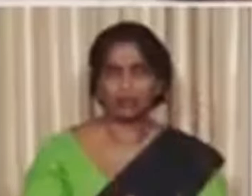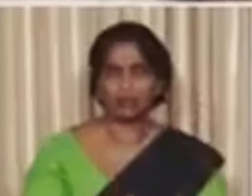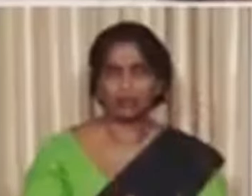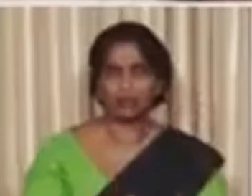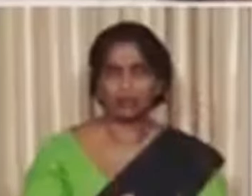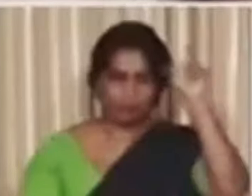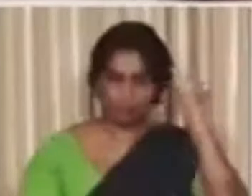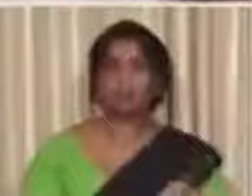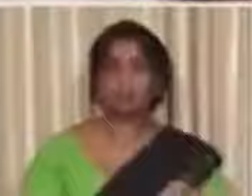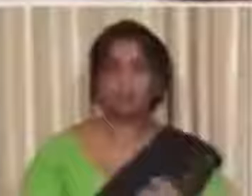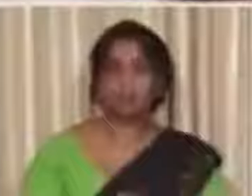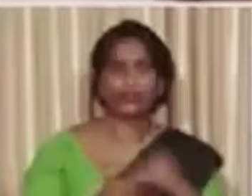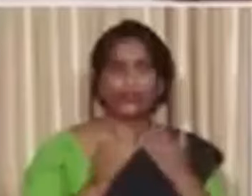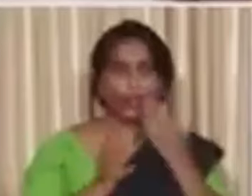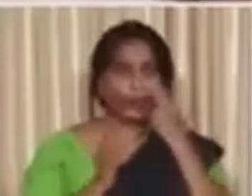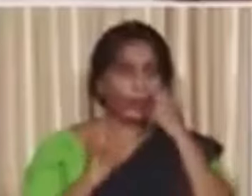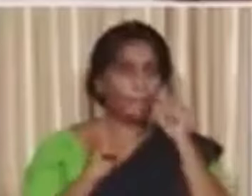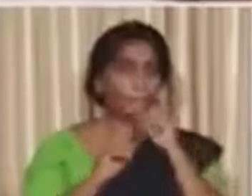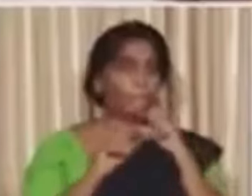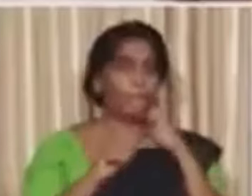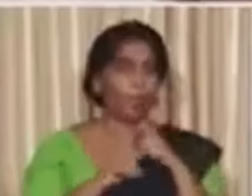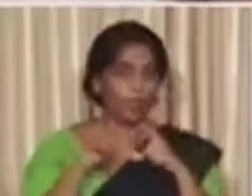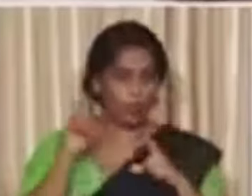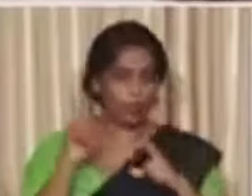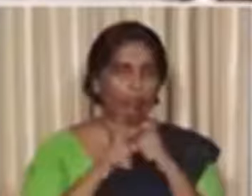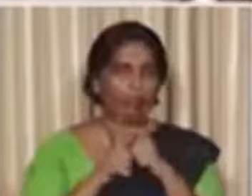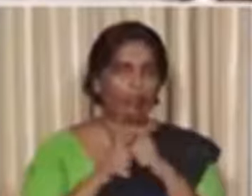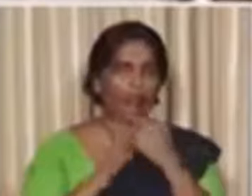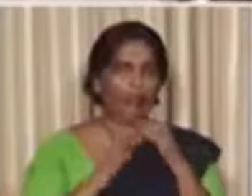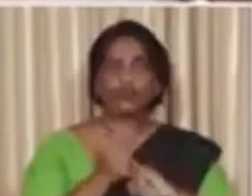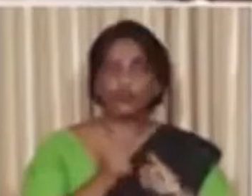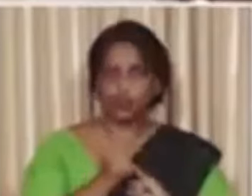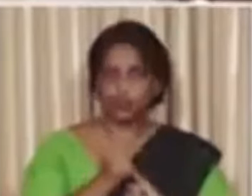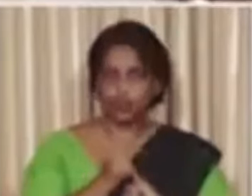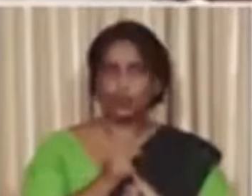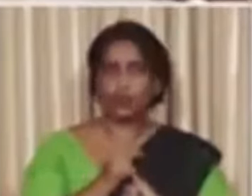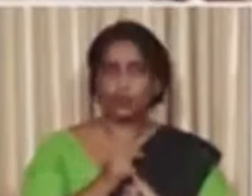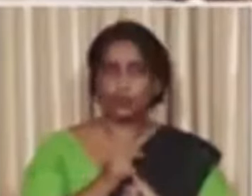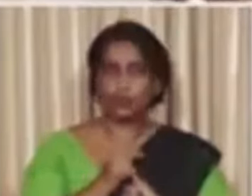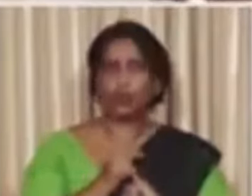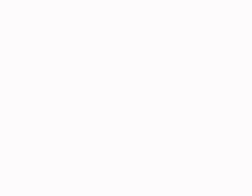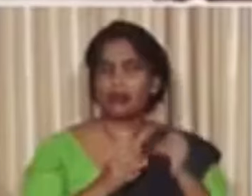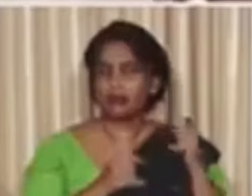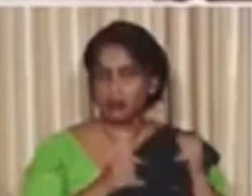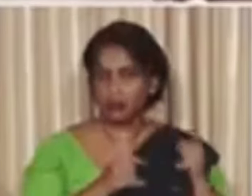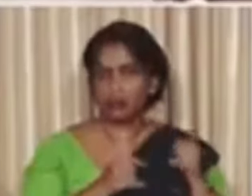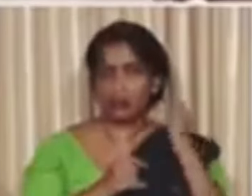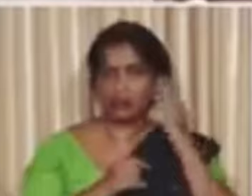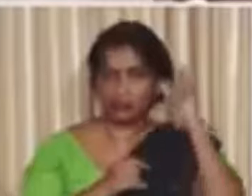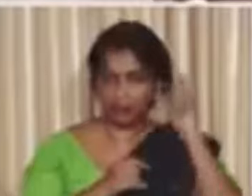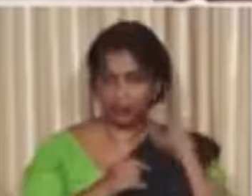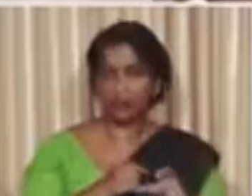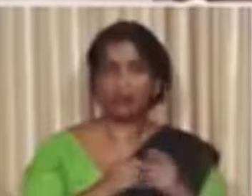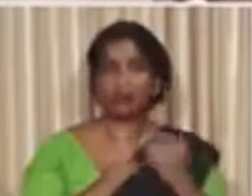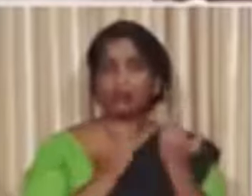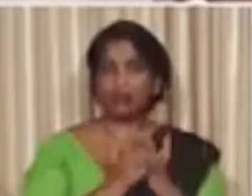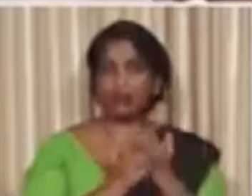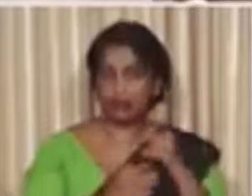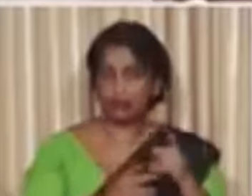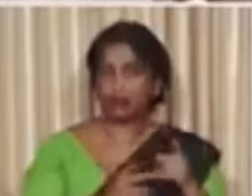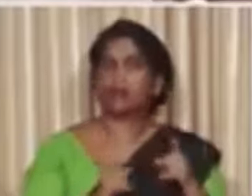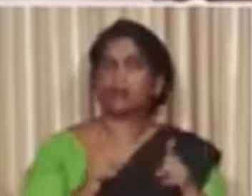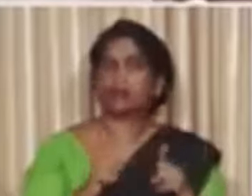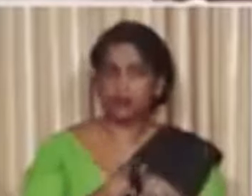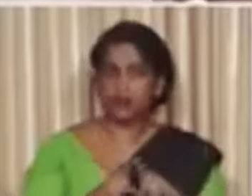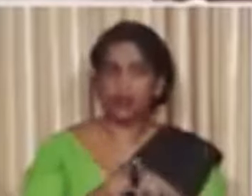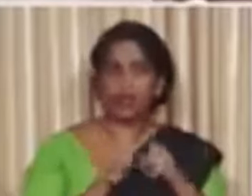කියන කාන්තාවක් ඈ දමෝදර බදුල්ල දිස්ත්‍රික්කයේ අයිති වෙන එක්කන සුදර්ම නිතිකුමාර රජයවර්ධන කියන කාන්තාවගේ කලාකරු කාන්තාවගේ නිවසේදී